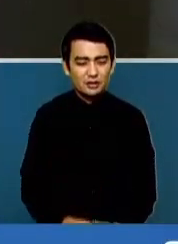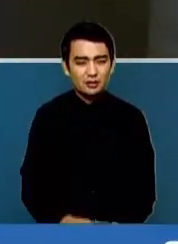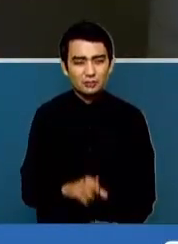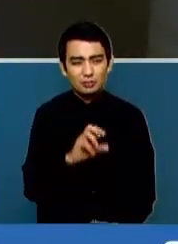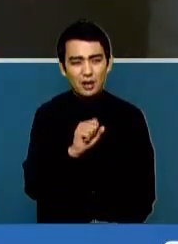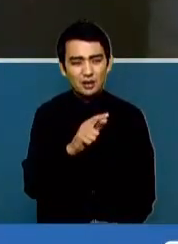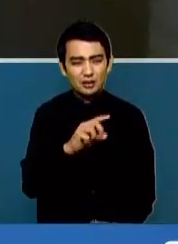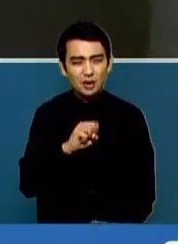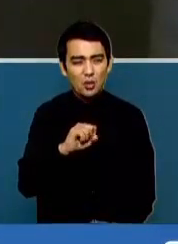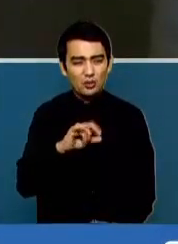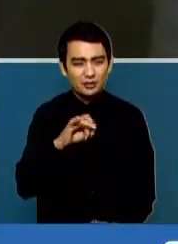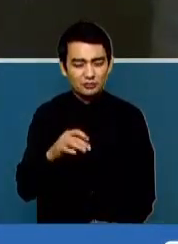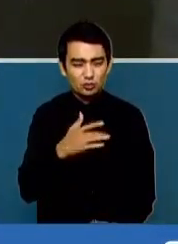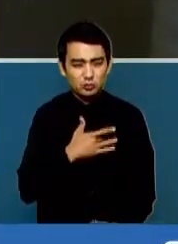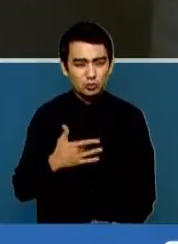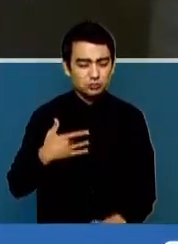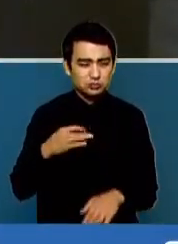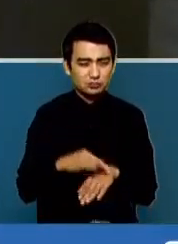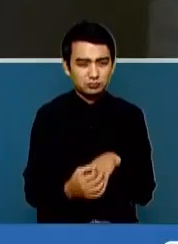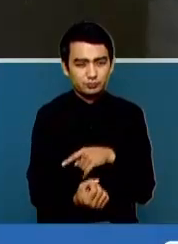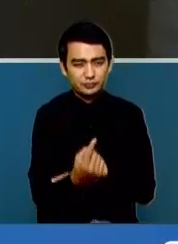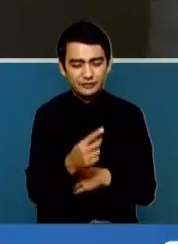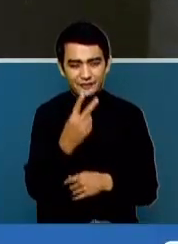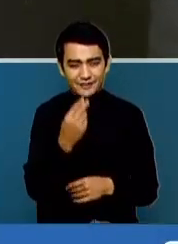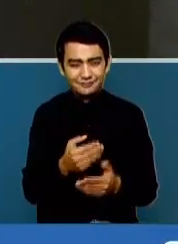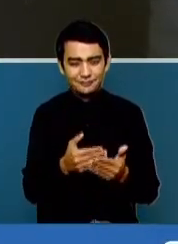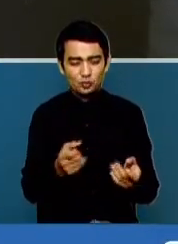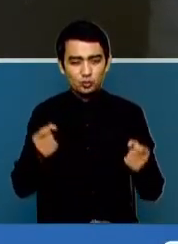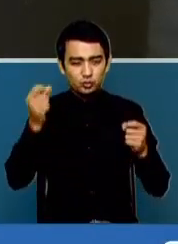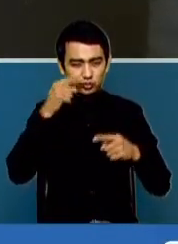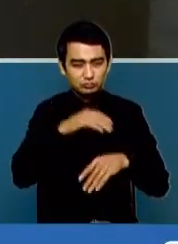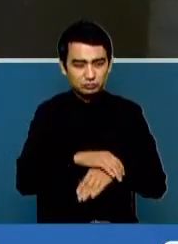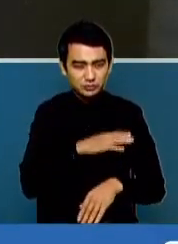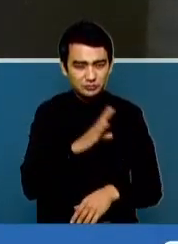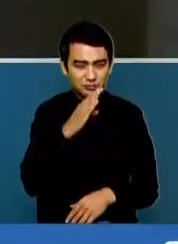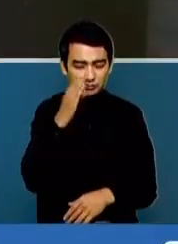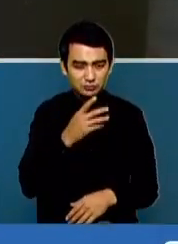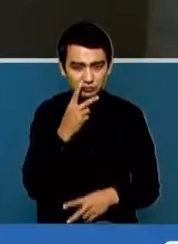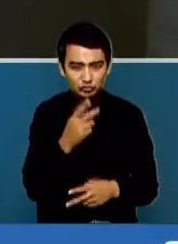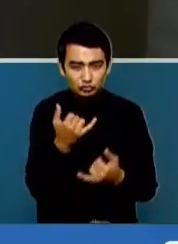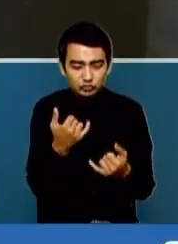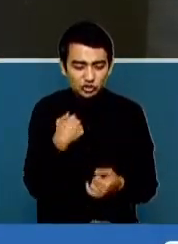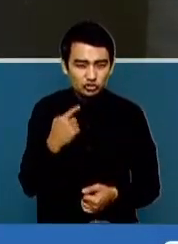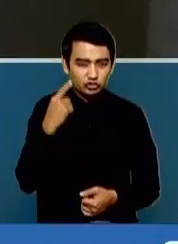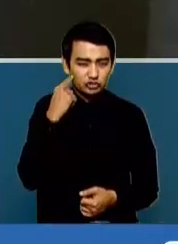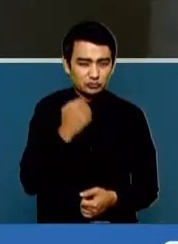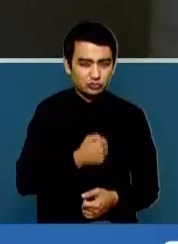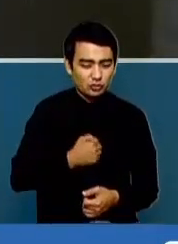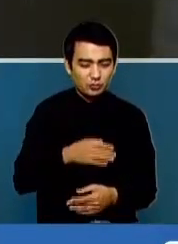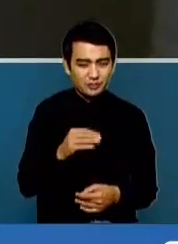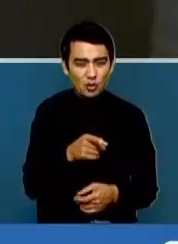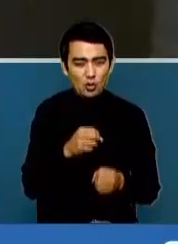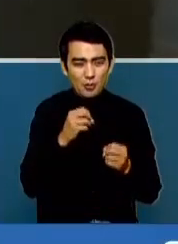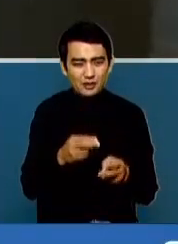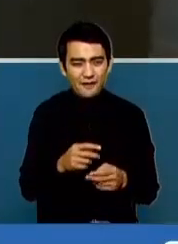медициналық қызметкерінен туберкулез анықталғаны осыдан 2 күн бұрын белгілі болған. Бірақ ата-аналар жайсыз хабарды бүгін ғана естіпті. Айтуларынша қауіпті